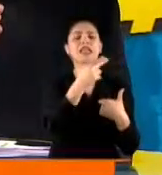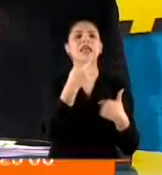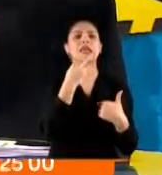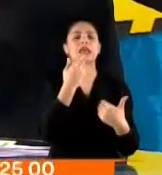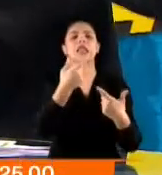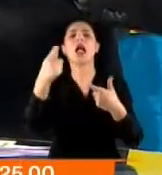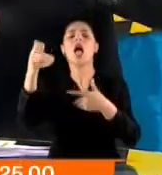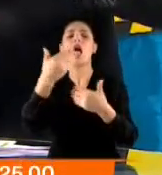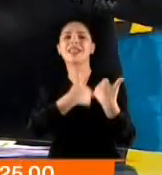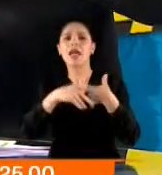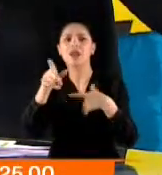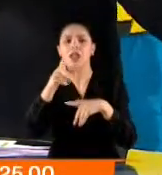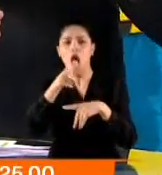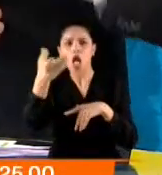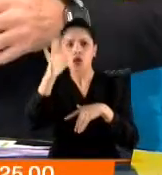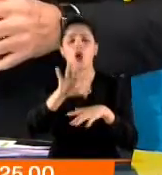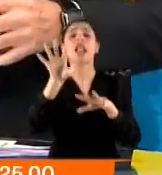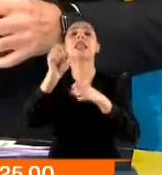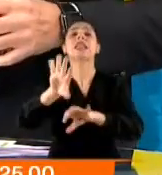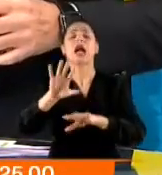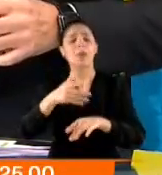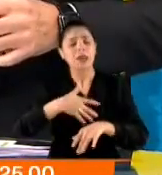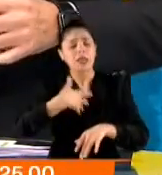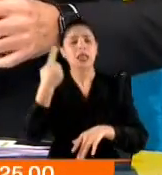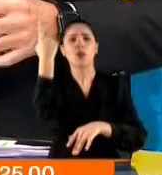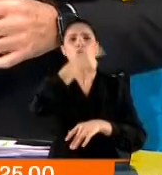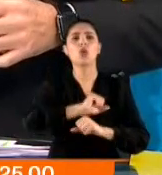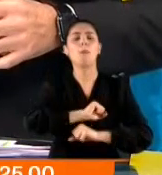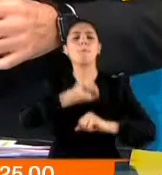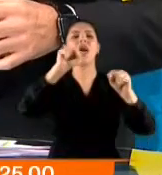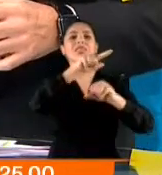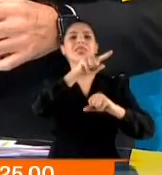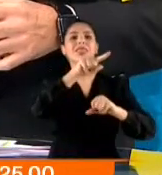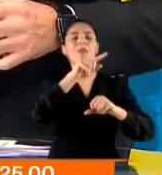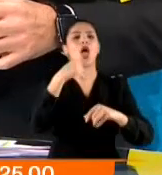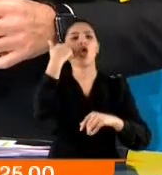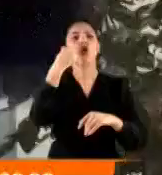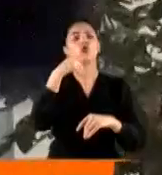arkadaşını öldürdükten sonra yakalanmamak için olaya patlama suçu verdi.